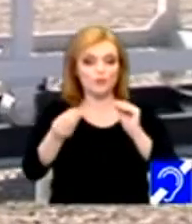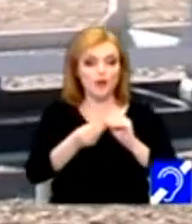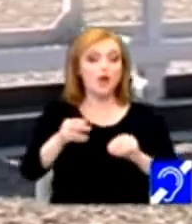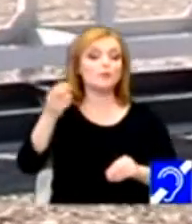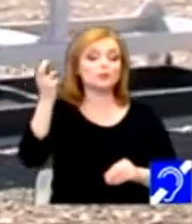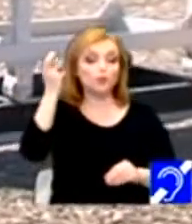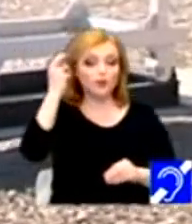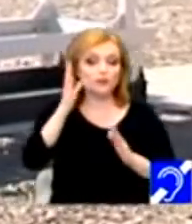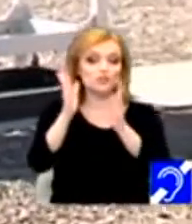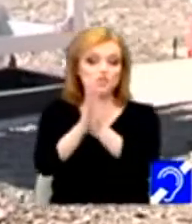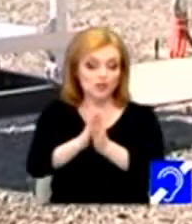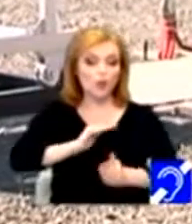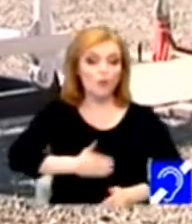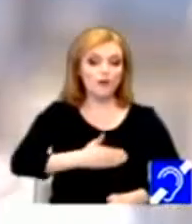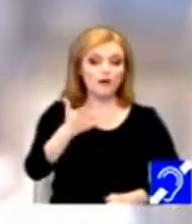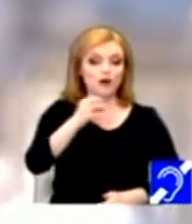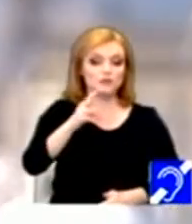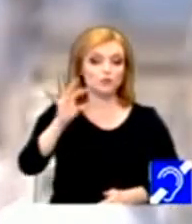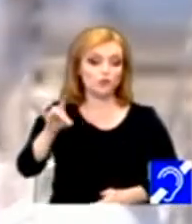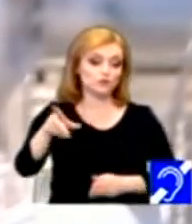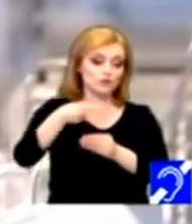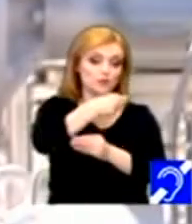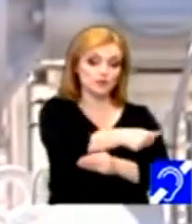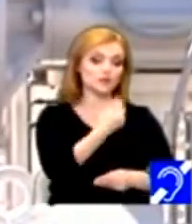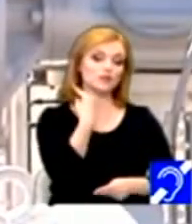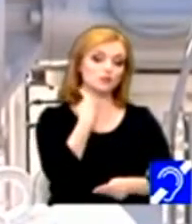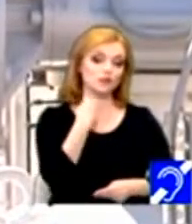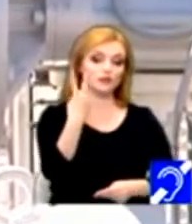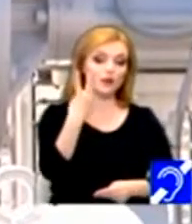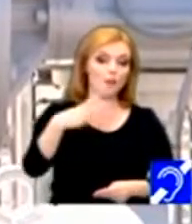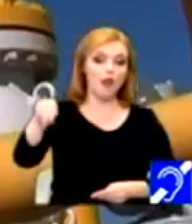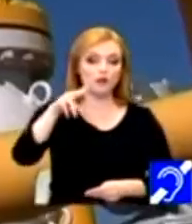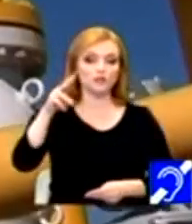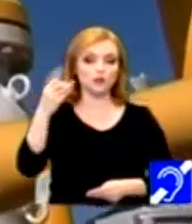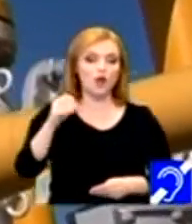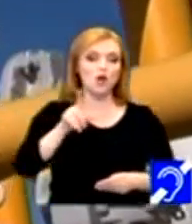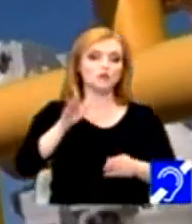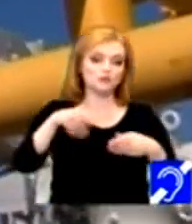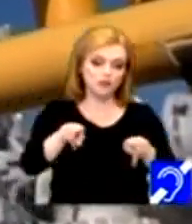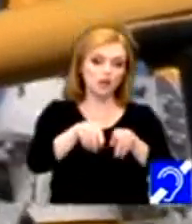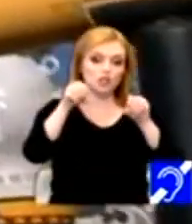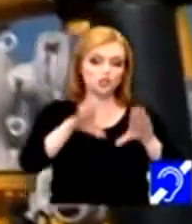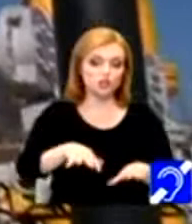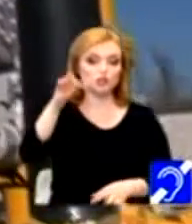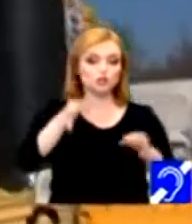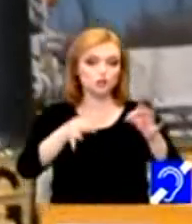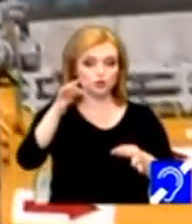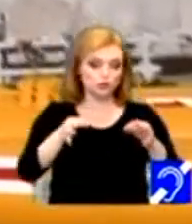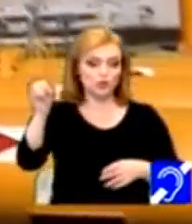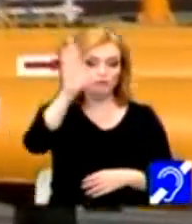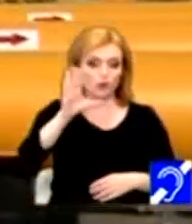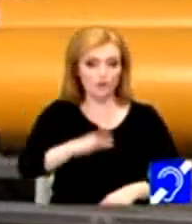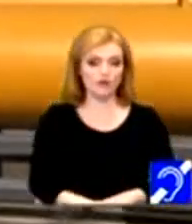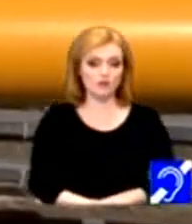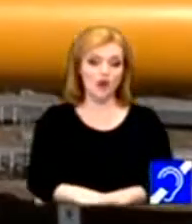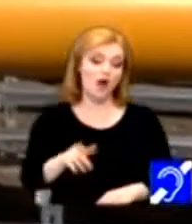cere companiei ruse Gazprom achitarea unei datorii de 3 miliarde de dolari, stabilită de Tribunalul de Arbitraj de la Stockholm. Gigantul